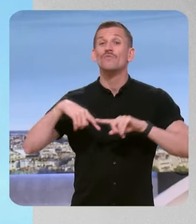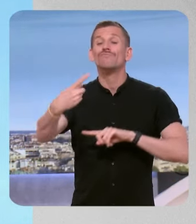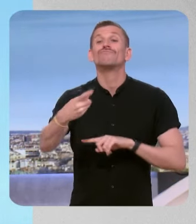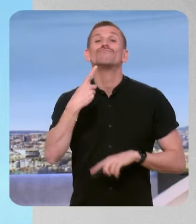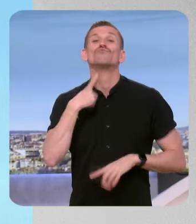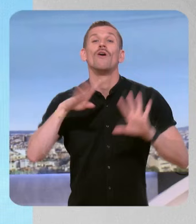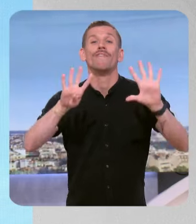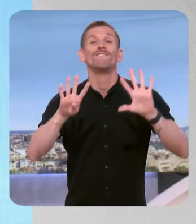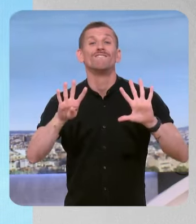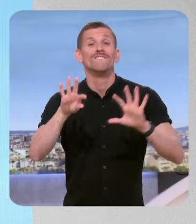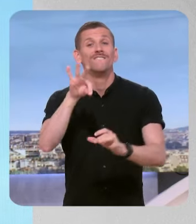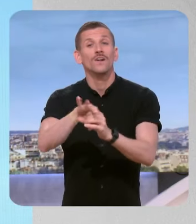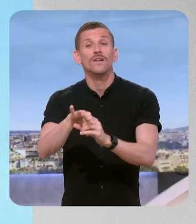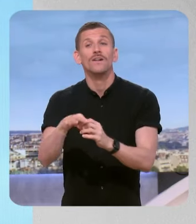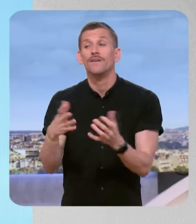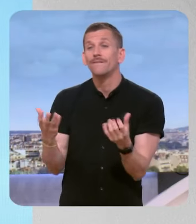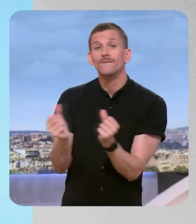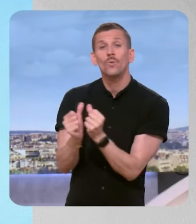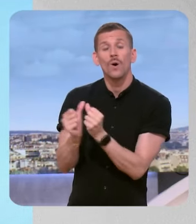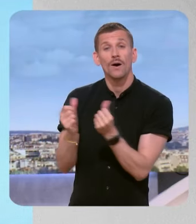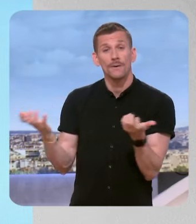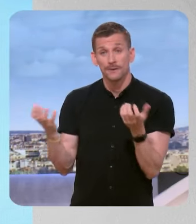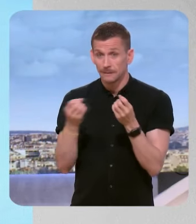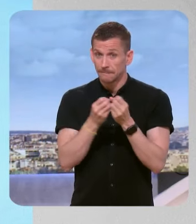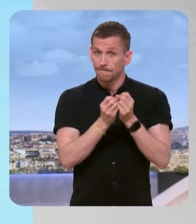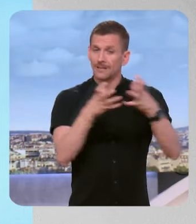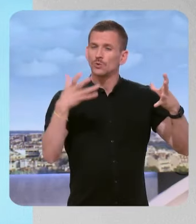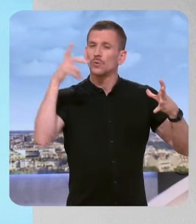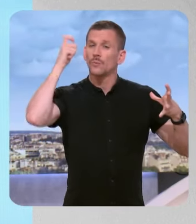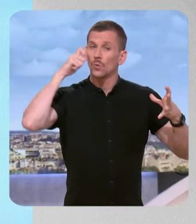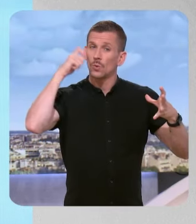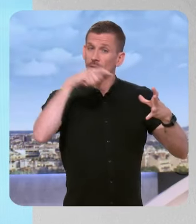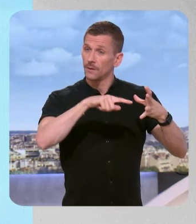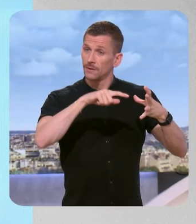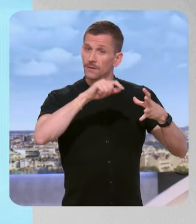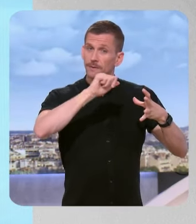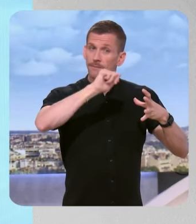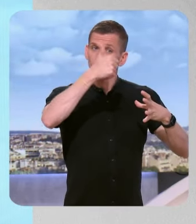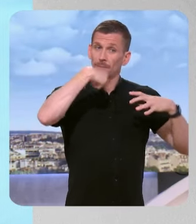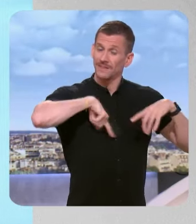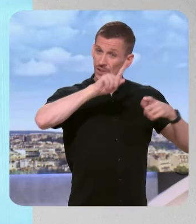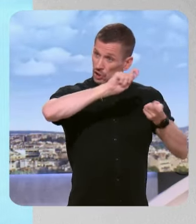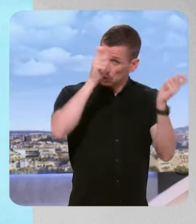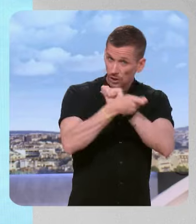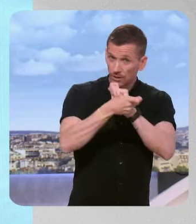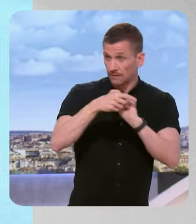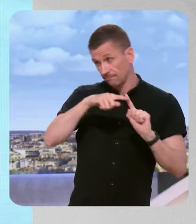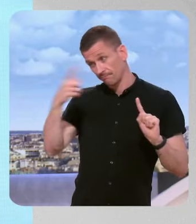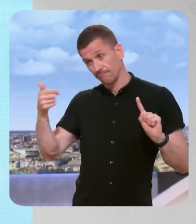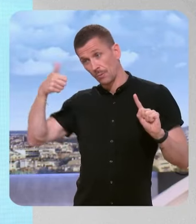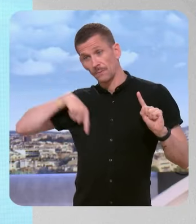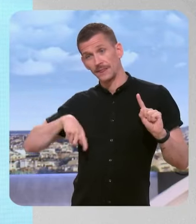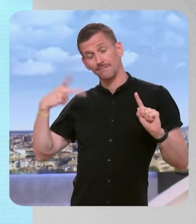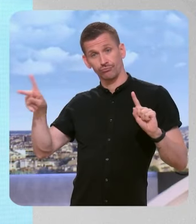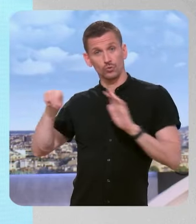c'est est-ce qu'il faut élargir la majorité et surtout est-ce qu'il faut qu'il y a un Premier ministre qui soit nommé issu de votre camp la droite on parle beaucoup de Gérard Larché on parle aussi de